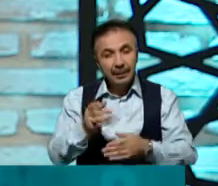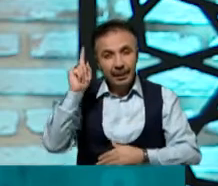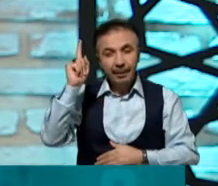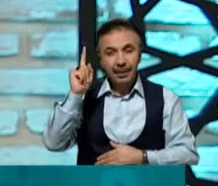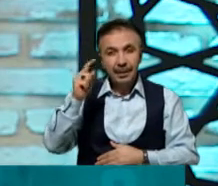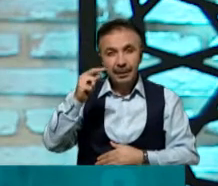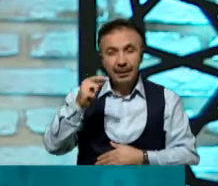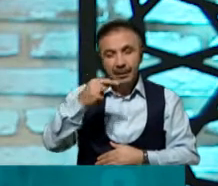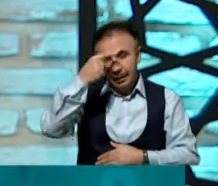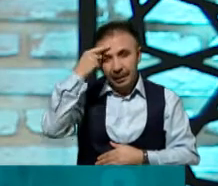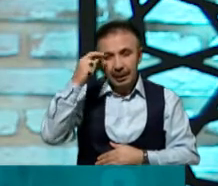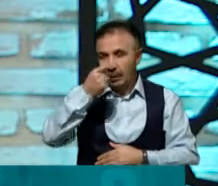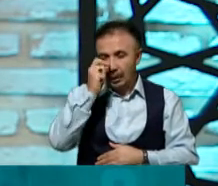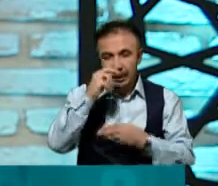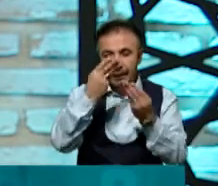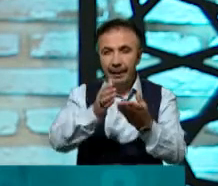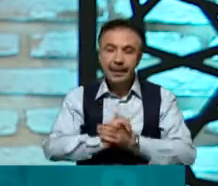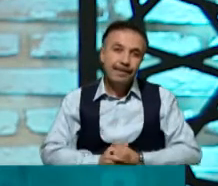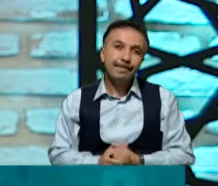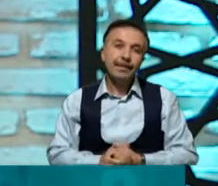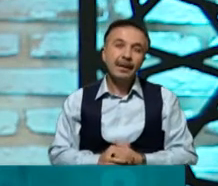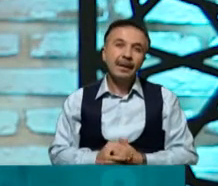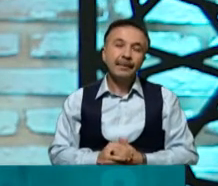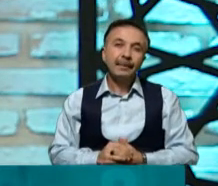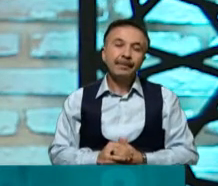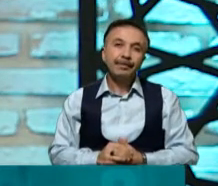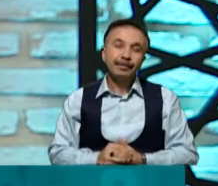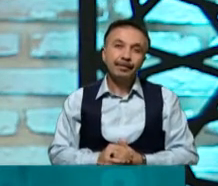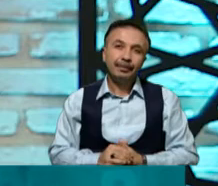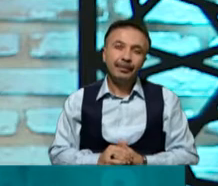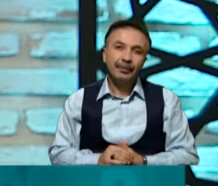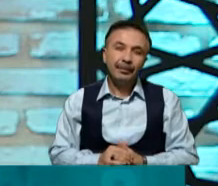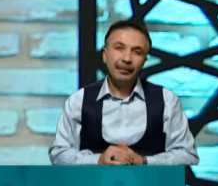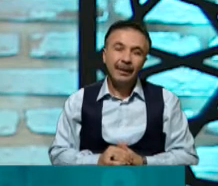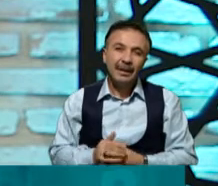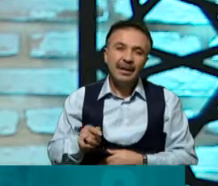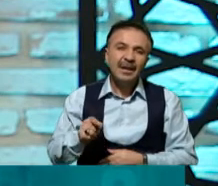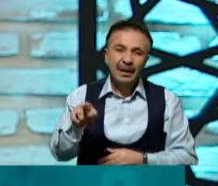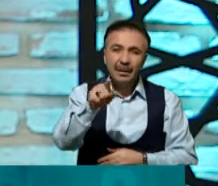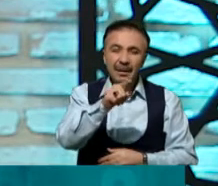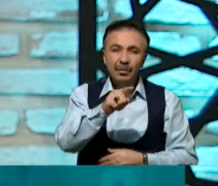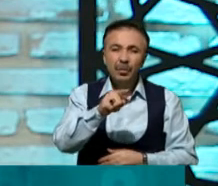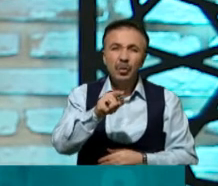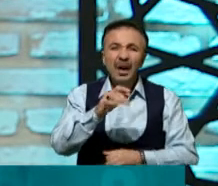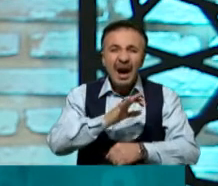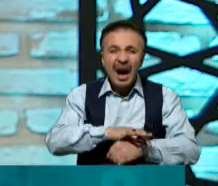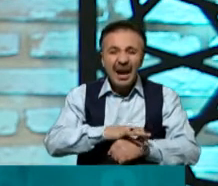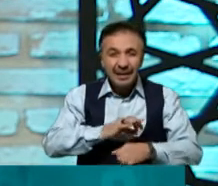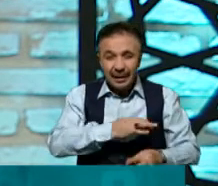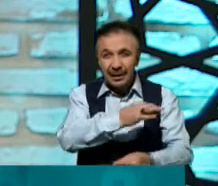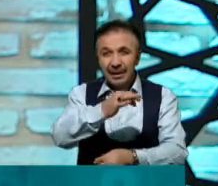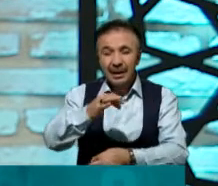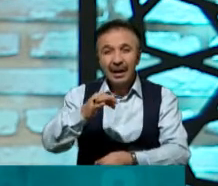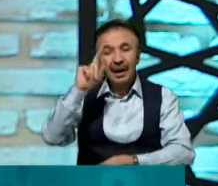inşallah kolaylıklar ihsan eylesin katından. Allah Şafi ismiyle tecelli buyursun. Teşekkür ederim. Sizin şahsınızda bütün hasta kullarını için bu dua yapmış olalım. Amin.